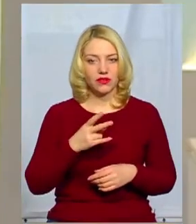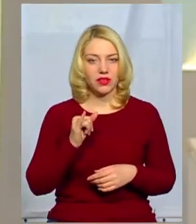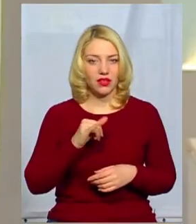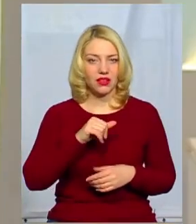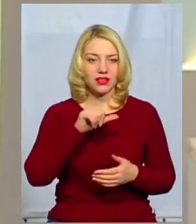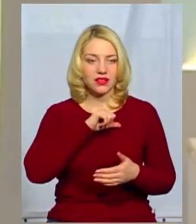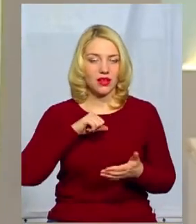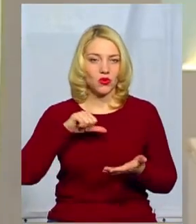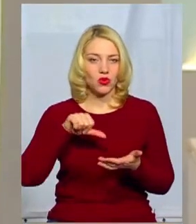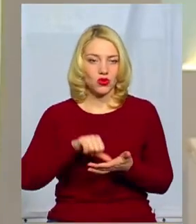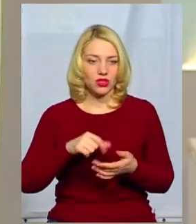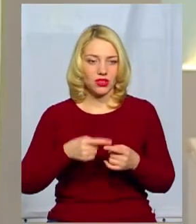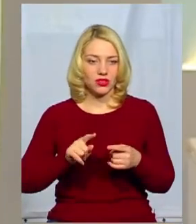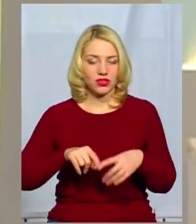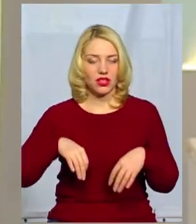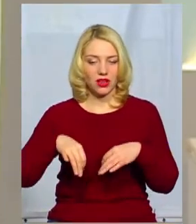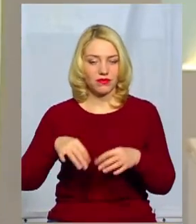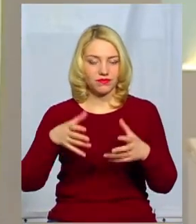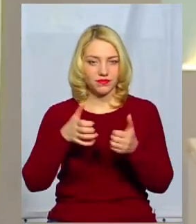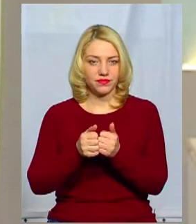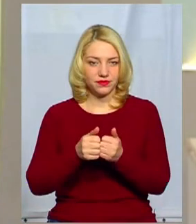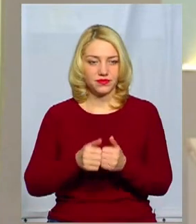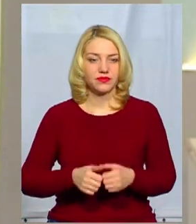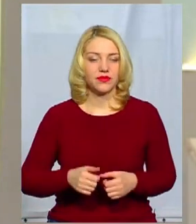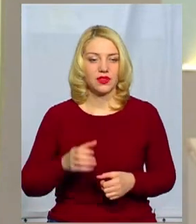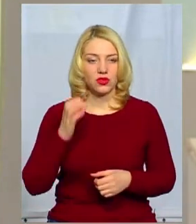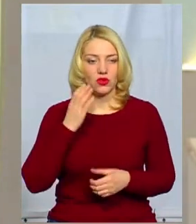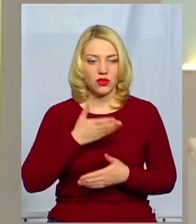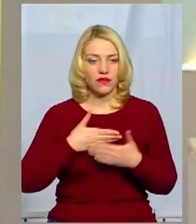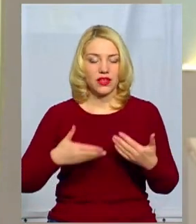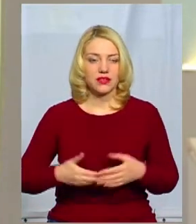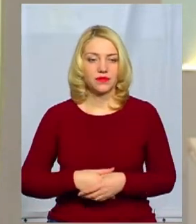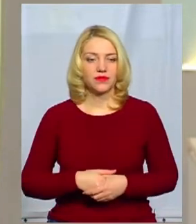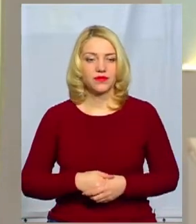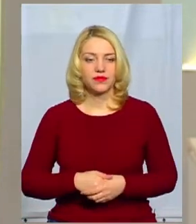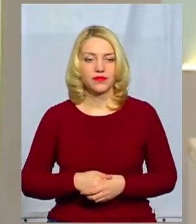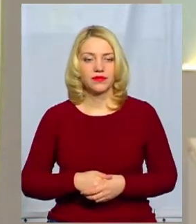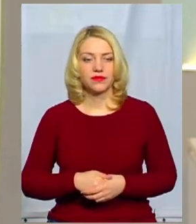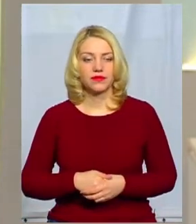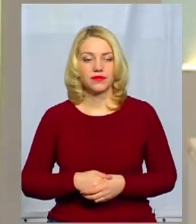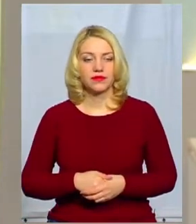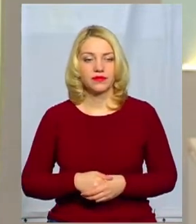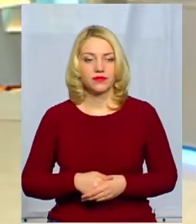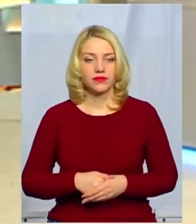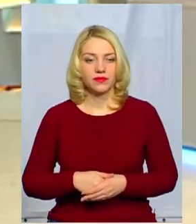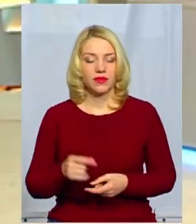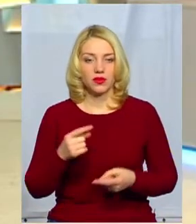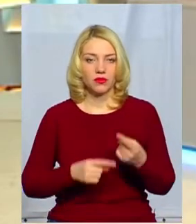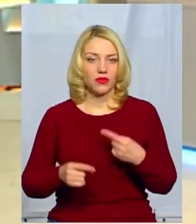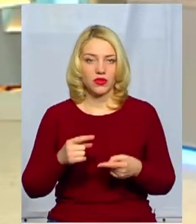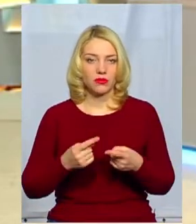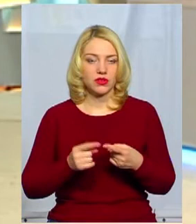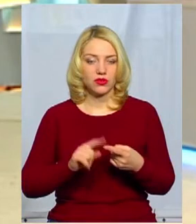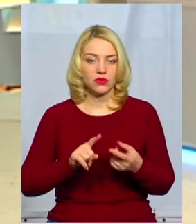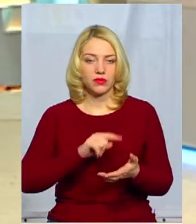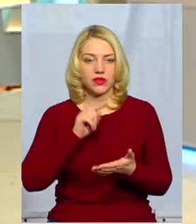учасник дорожньо-транспортної пригоди, слухав нас і дивився. То повернімося до